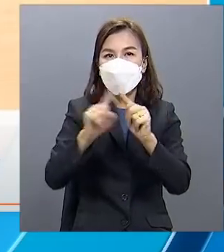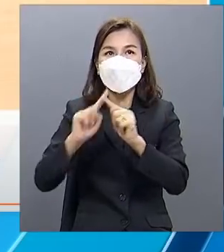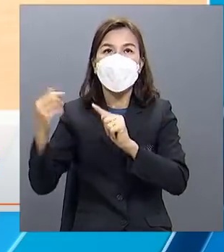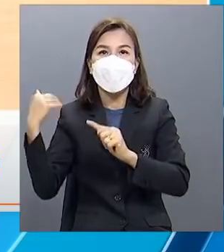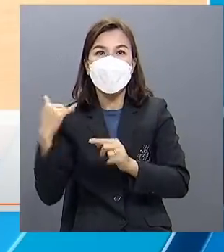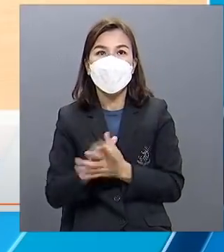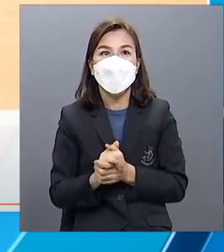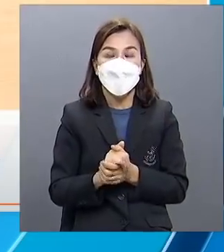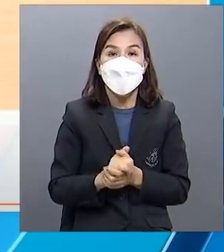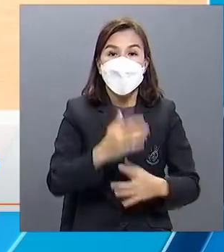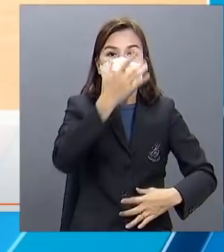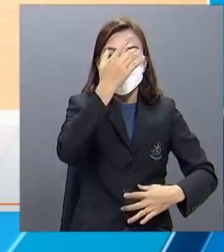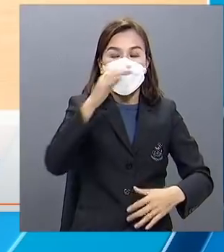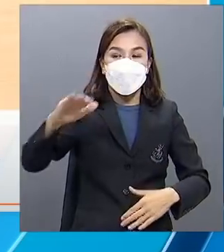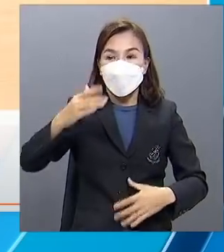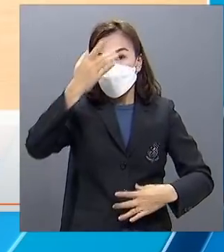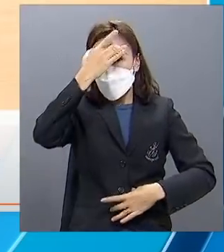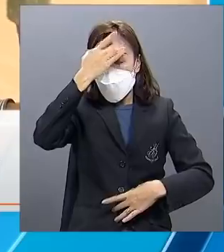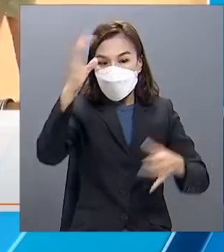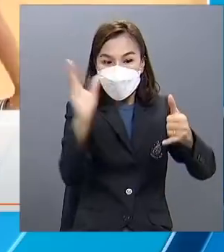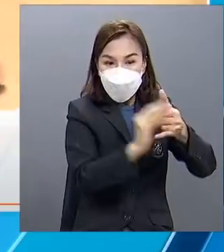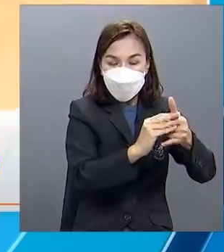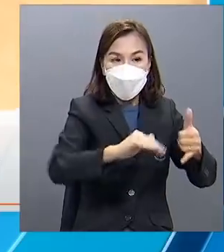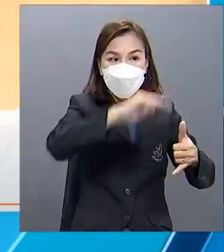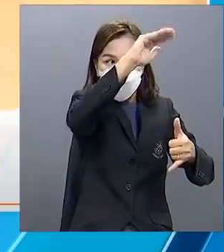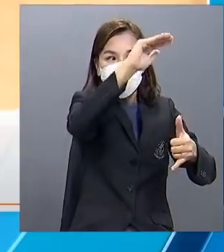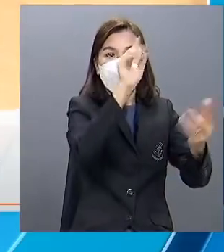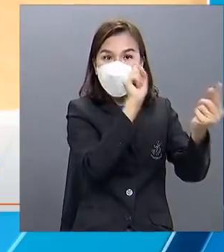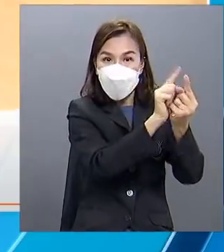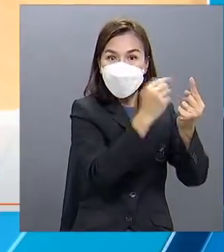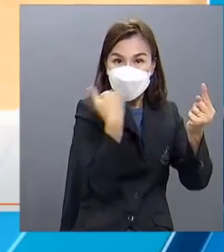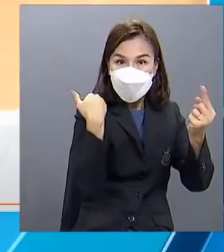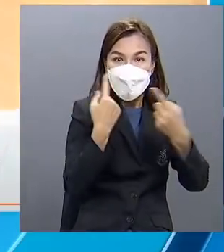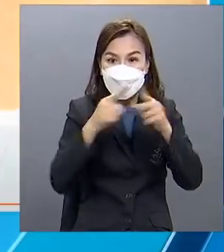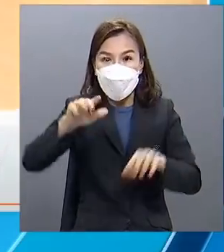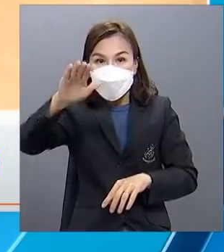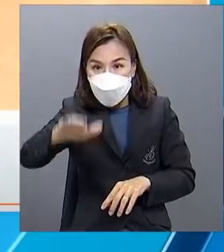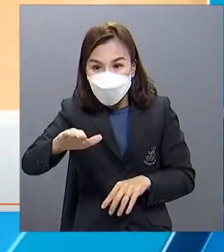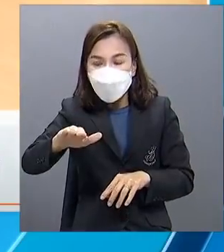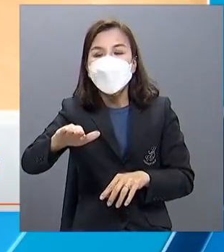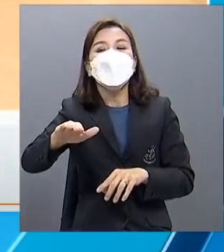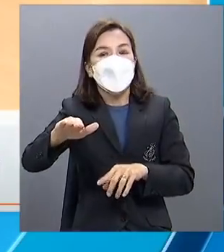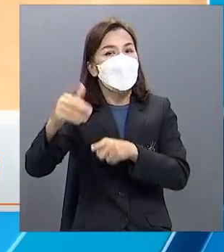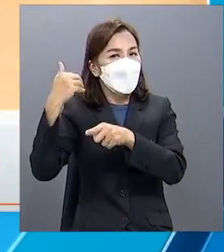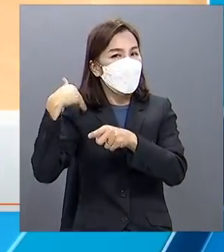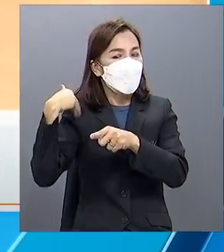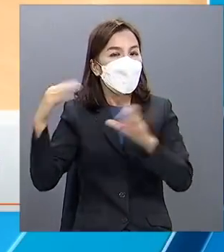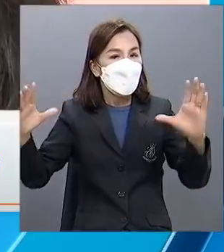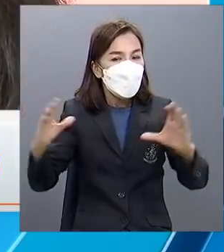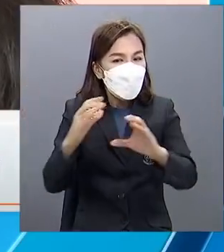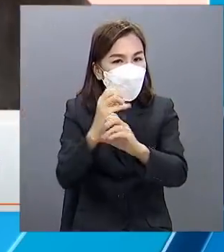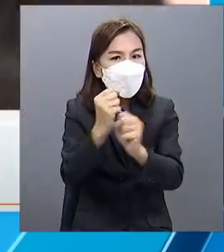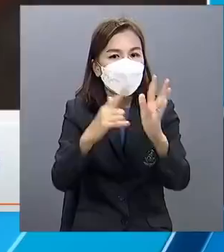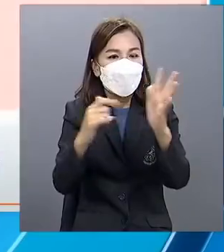อาการนี้อันตรายมากขึ้นแม้ไม่ได้เกิดได้บ่อยแต่ถ้าเกิดและอันตรายมากกว่านั้นโดยสรุปแล้วผมคิดว่าวัคซีนมีความ